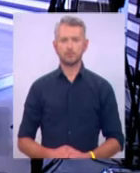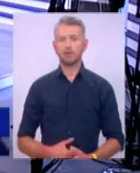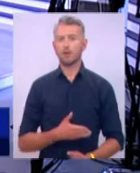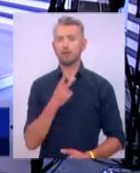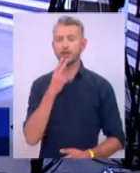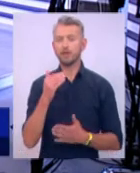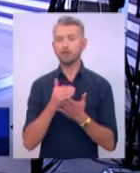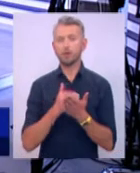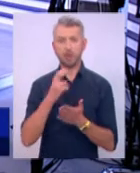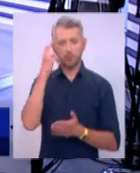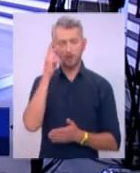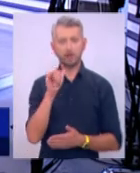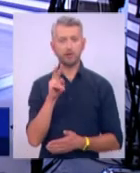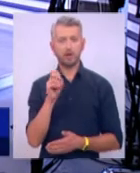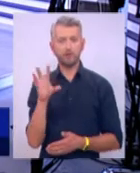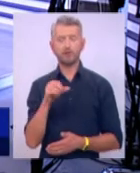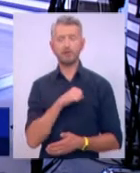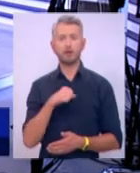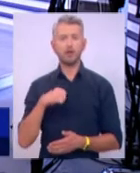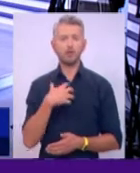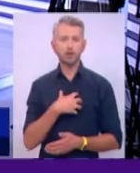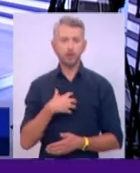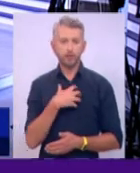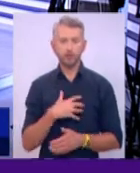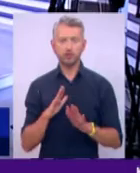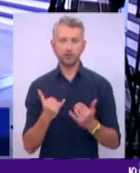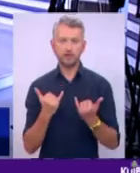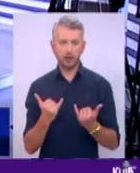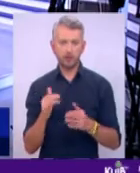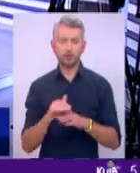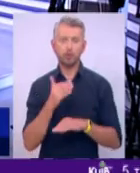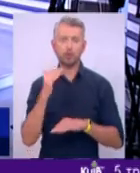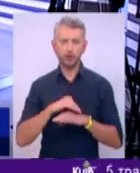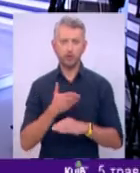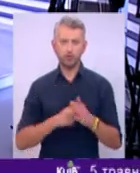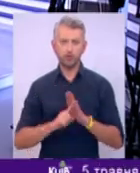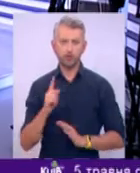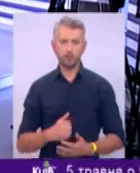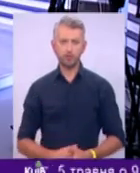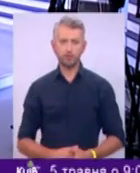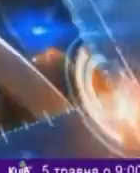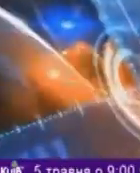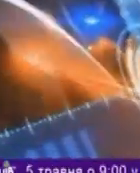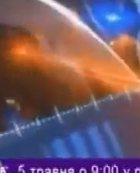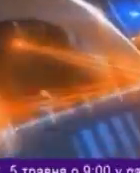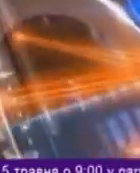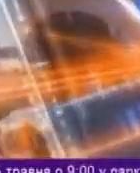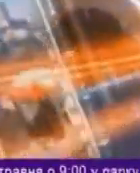Ви дивитесь програму «Київ Лайв». Усе найважливіше та найактуальніше лише за мить. Доброго вечора, ми починаємо.